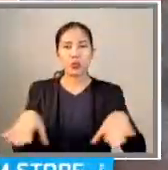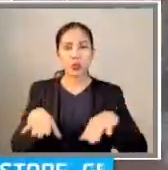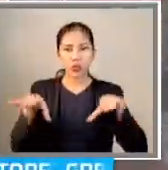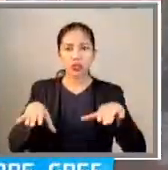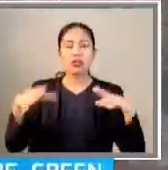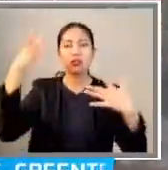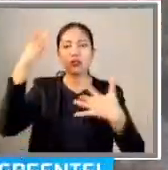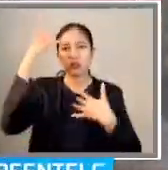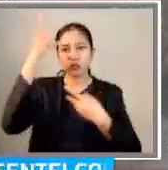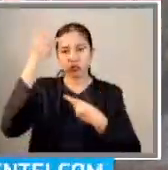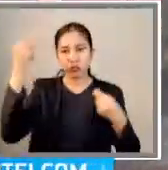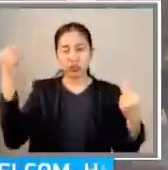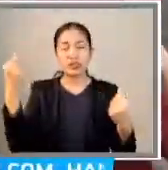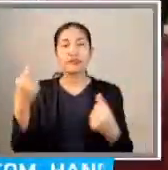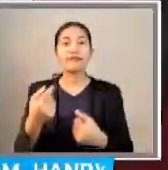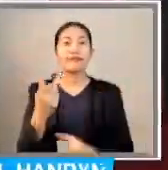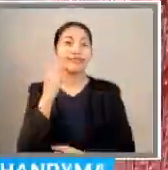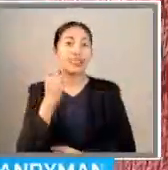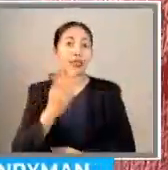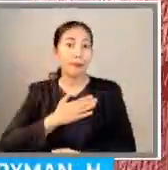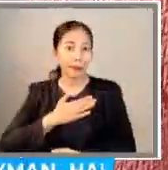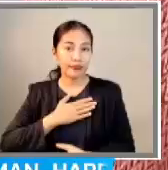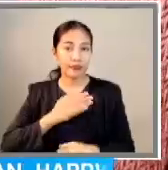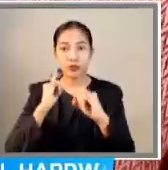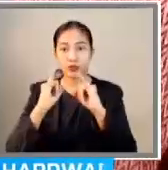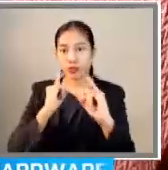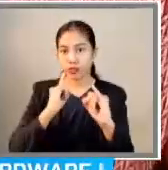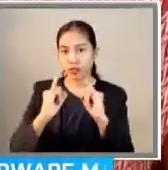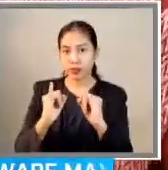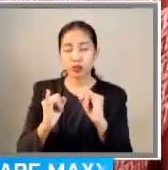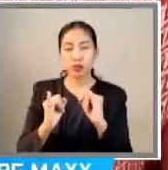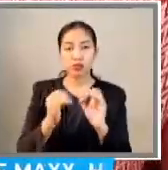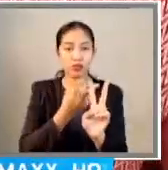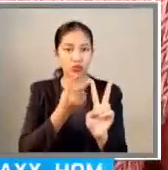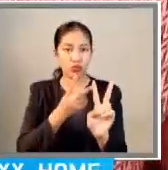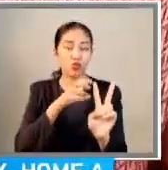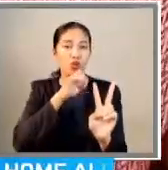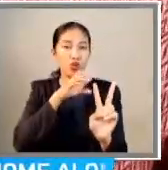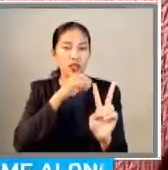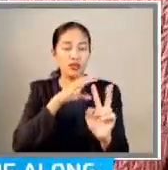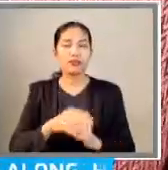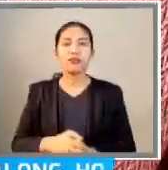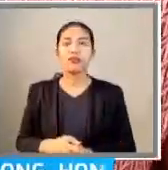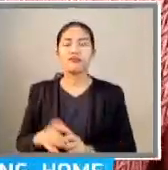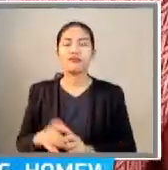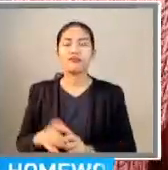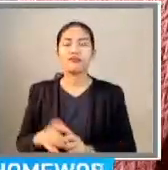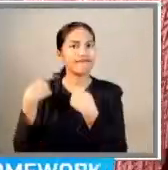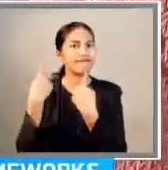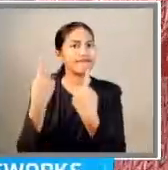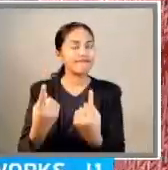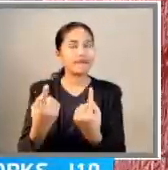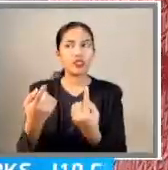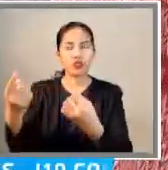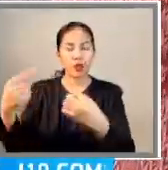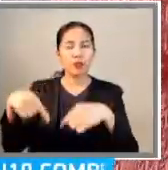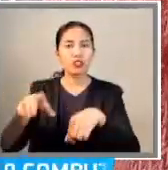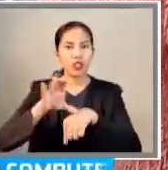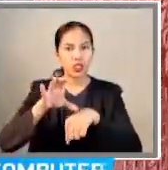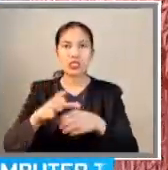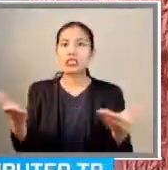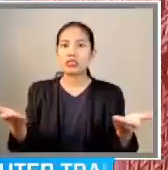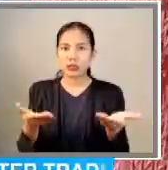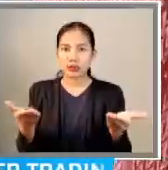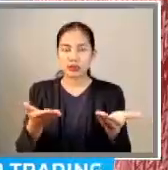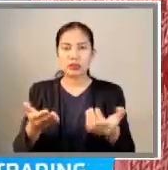Fe at Rizalina. Matagal na po ako nagsisimba rito. Yung Biyernes, saka First